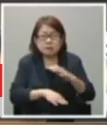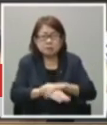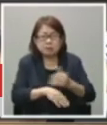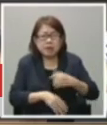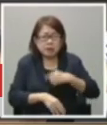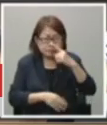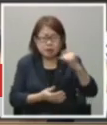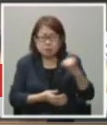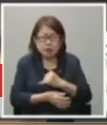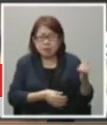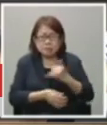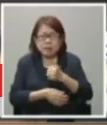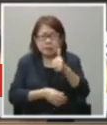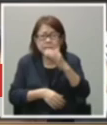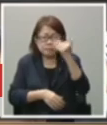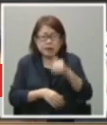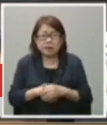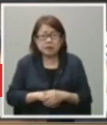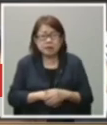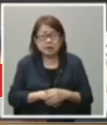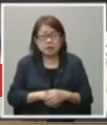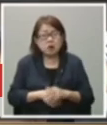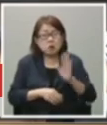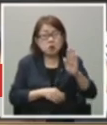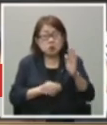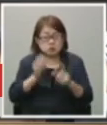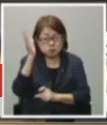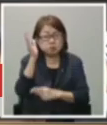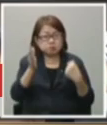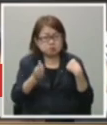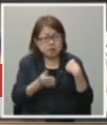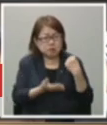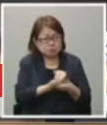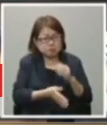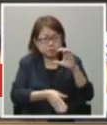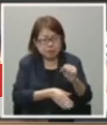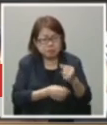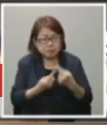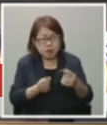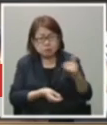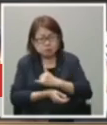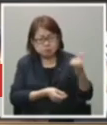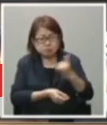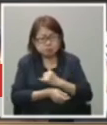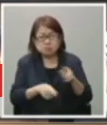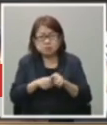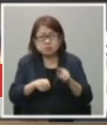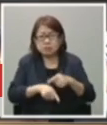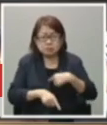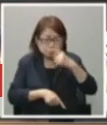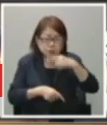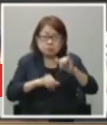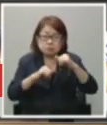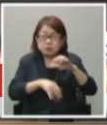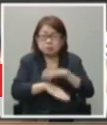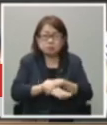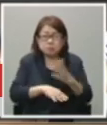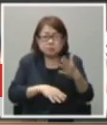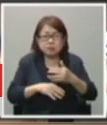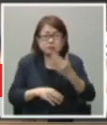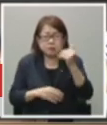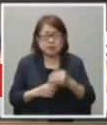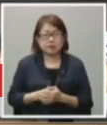ญคืออะไรครับมีหมายจับแดงจากสิงคโปร์ก็ไม่จับเขาครับมีเข้าออกเข้าออกอีกหลายรอบครับและที่ส